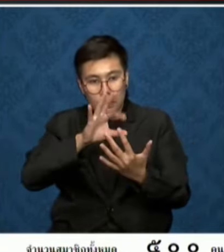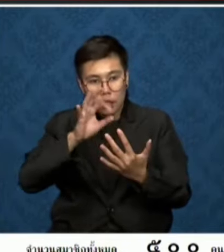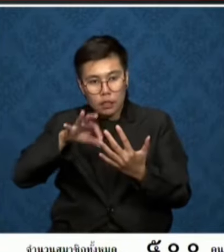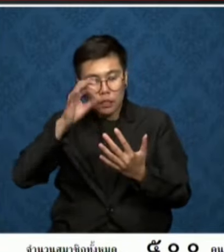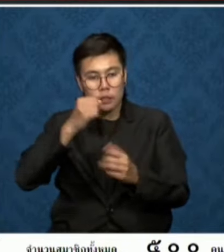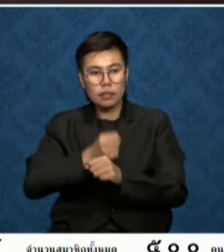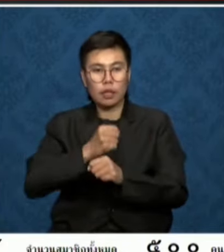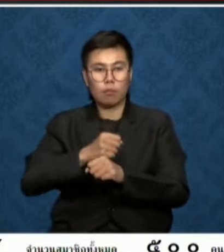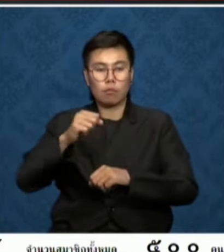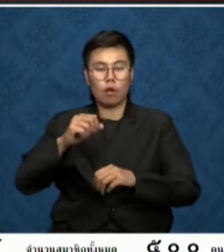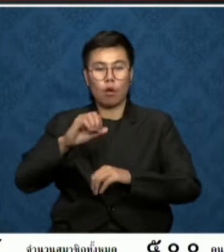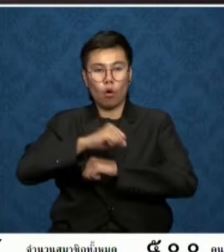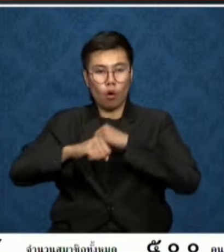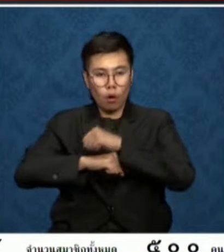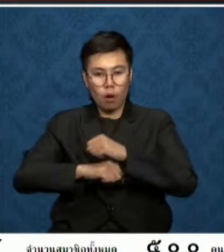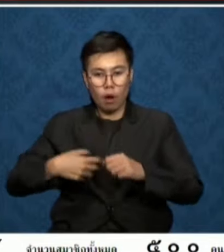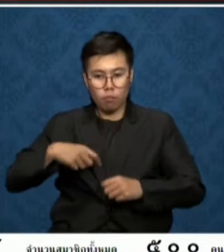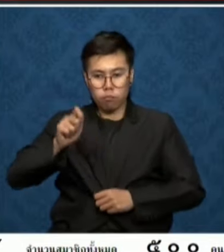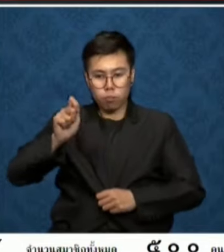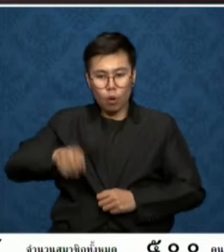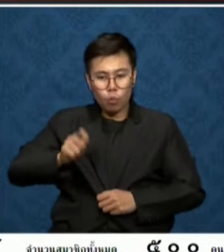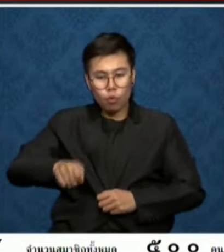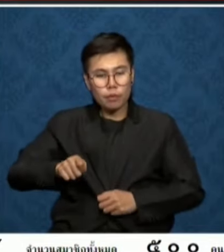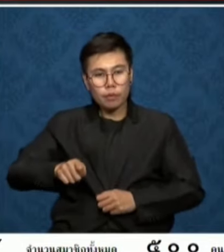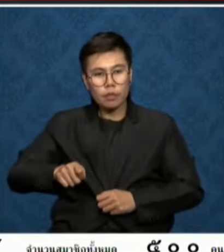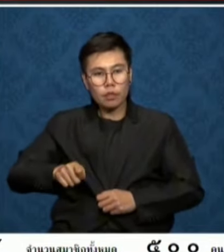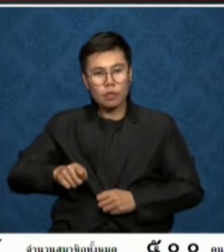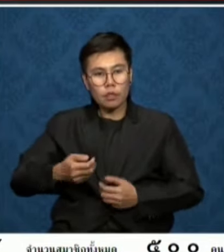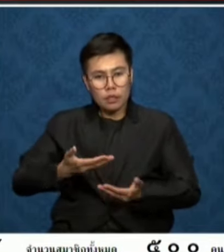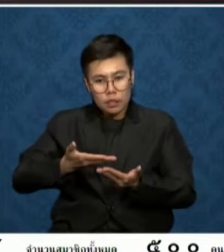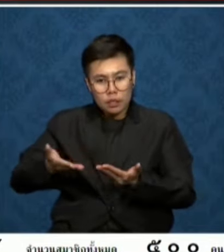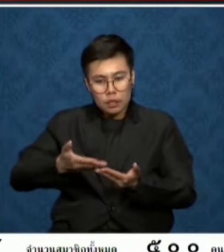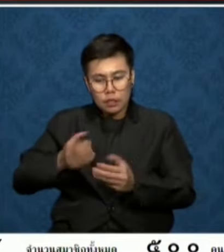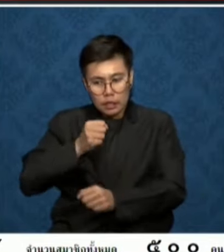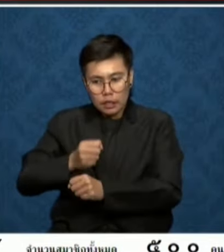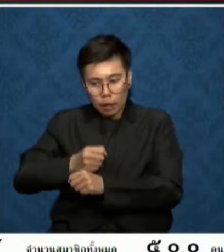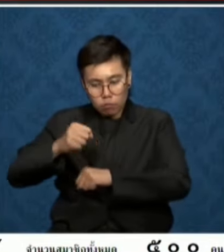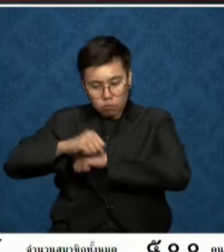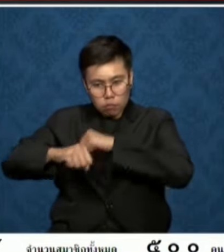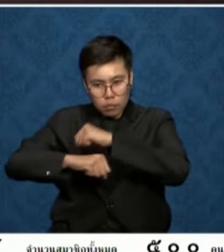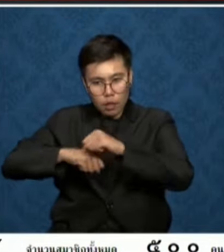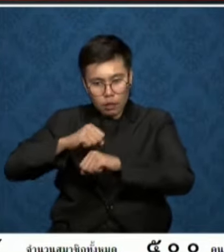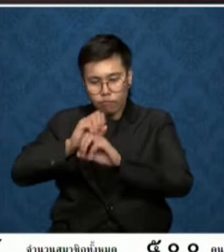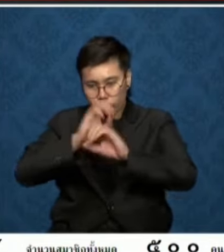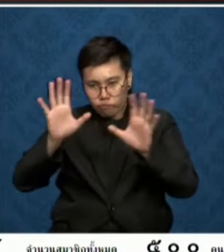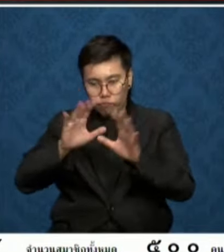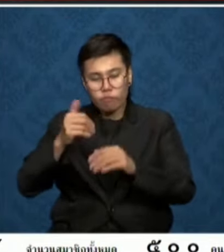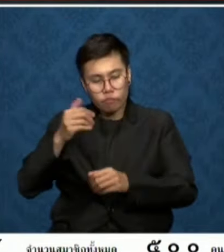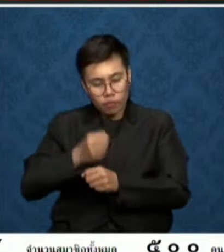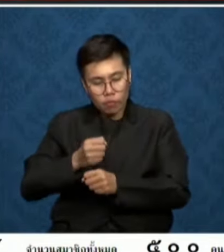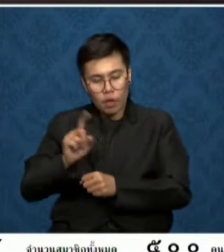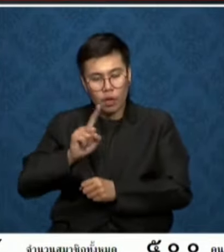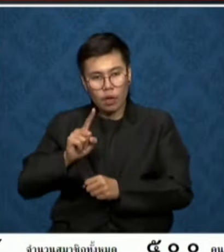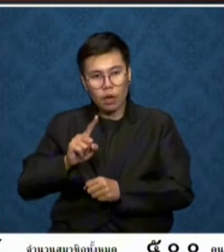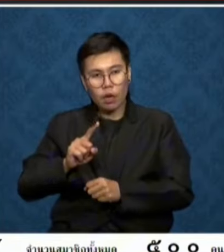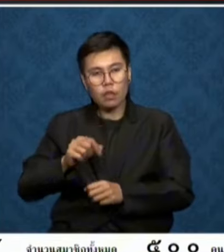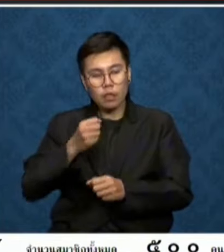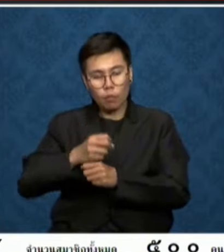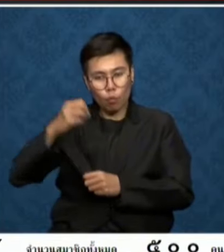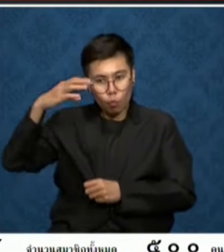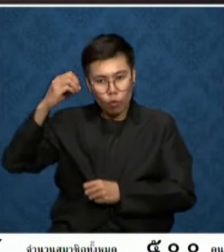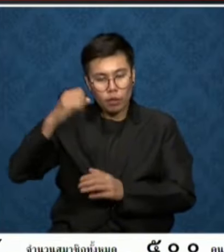างการประมูลมีความโปร่งใสมากขึ้นครับนอกจากนี้ยังสามารถทําให้การควบคุมการผลิตกระแสไฟฟ้าเนี่ยยังทําได้ง่ายขึ้